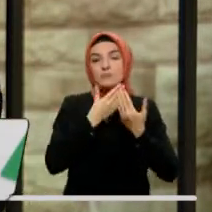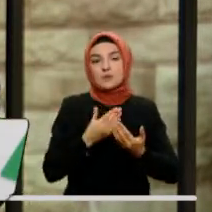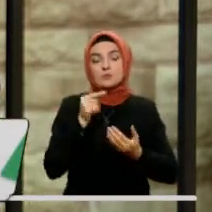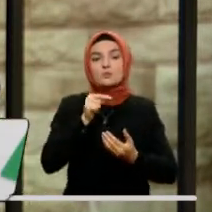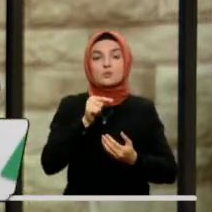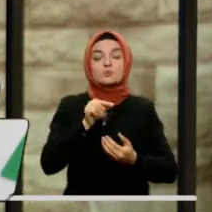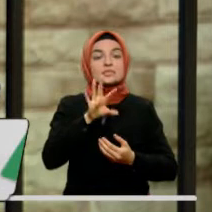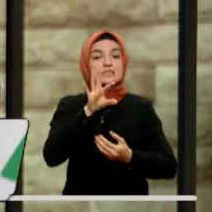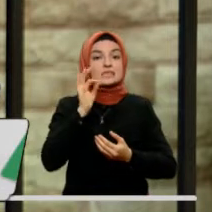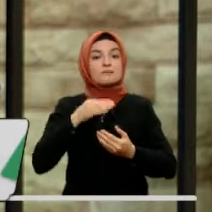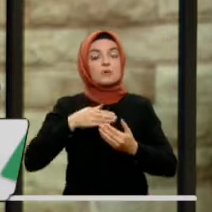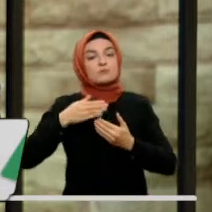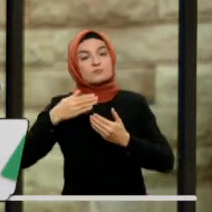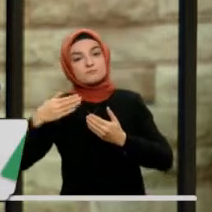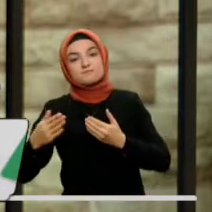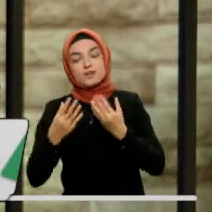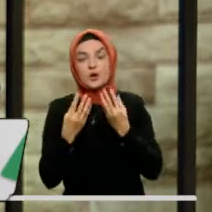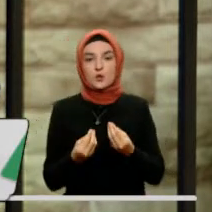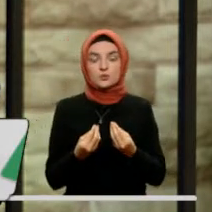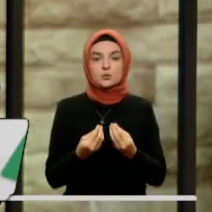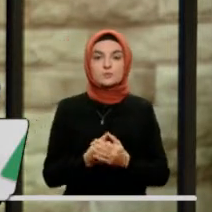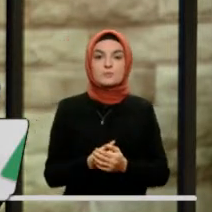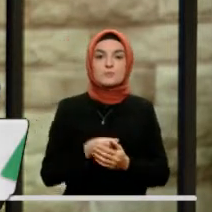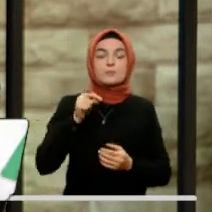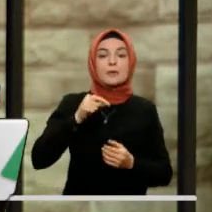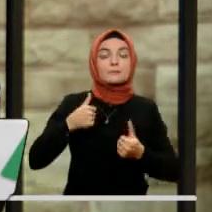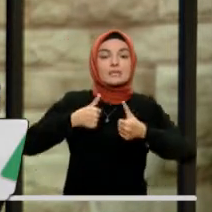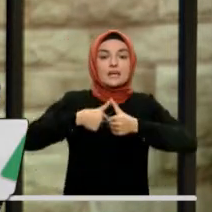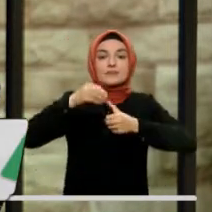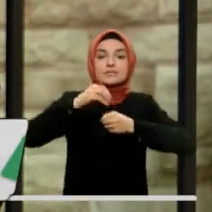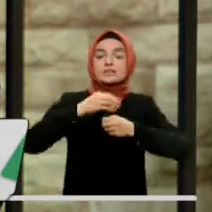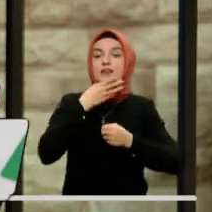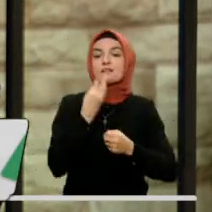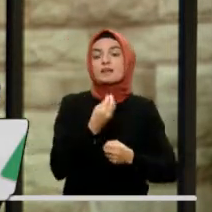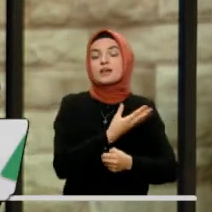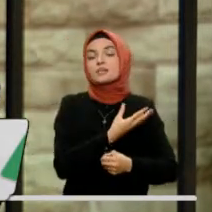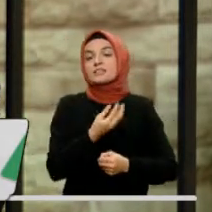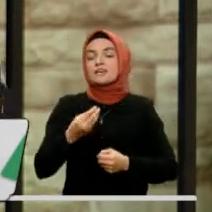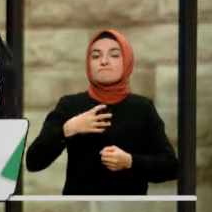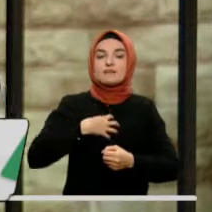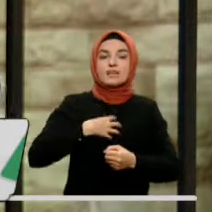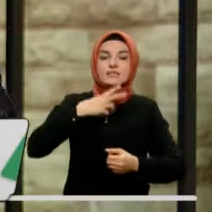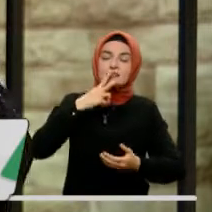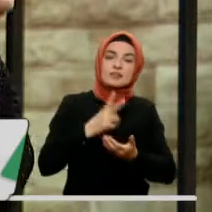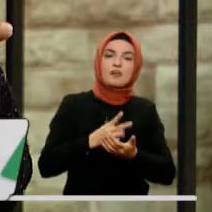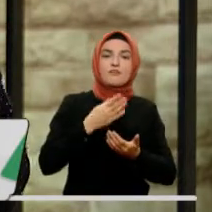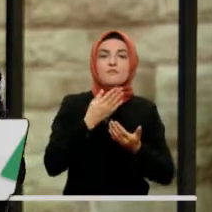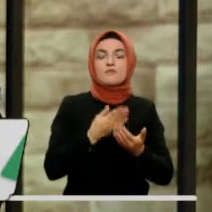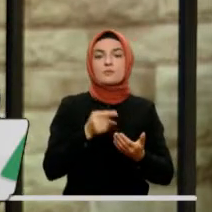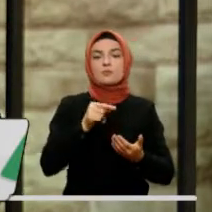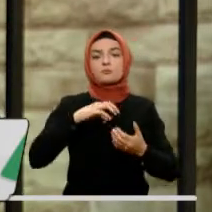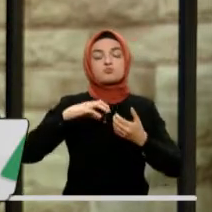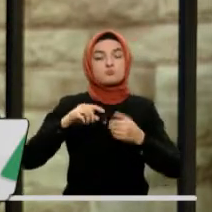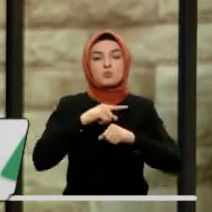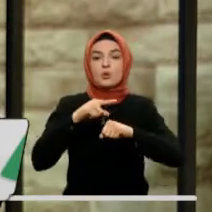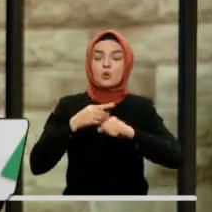seçtiği dönemin biraz dışına çıktık. Şimdi biraz daha çok evlilik için gençlerin kendi kararları verdiği bir döneme girdiğimizden dolayı burada